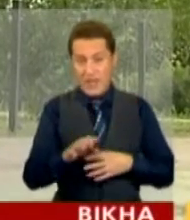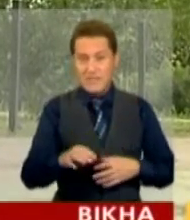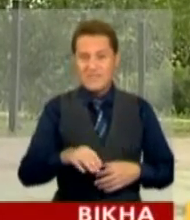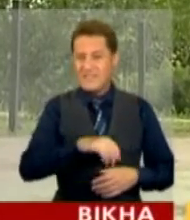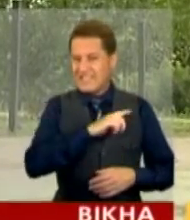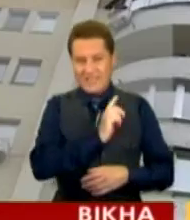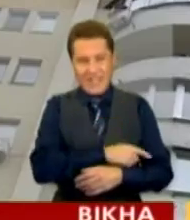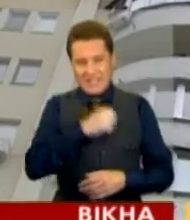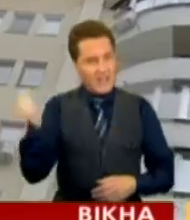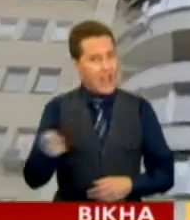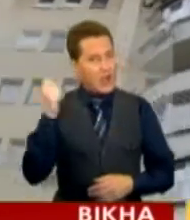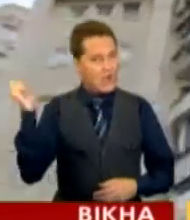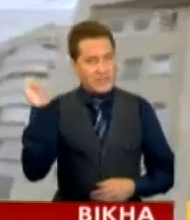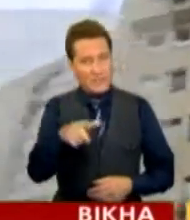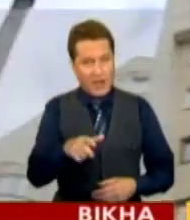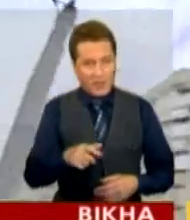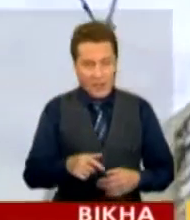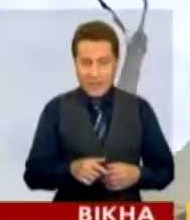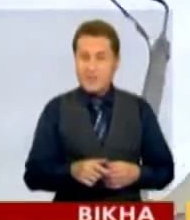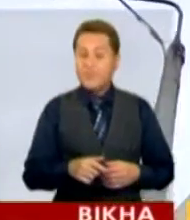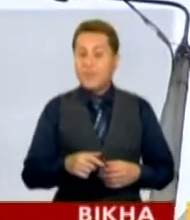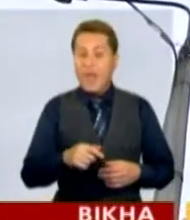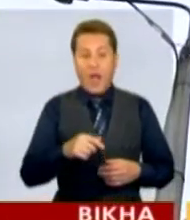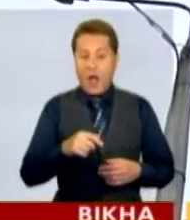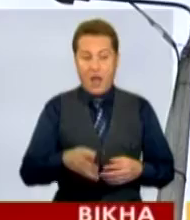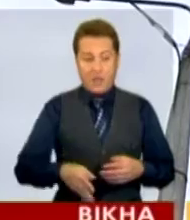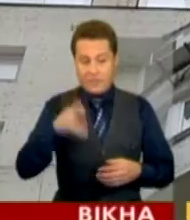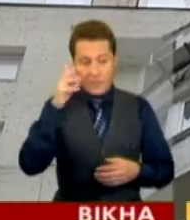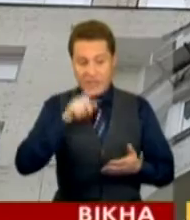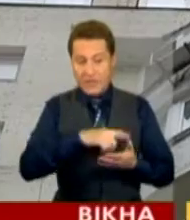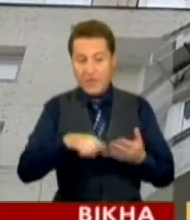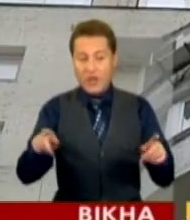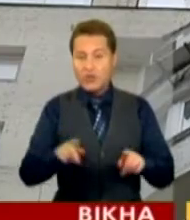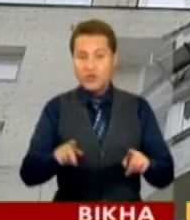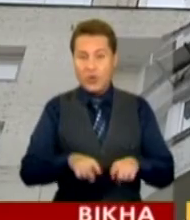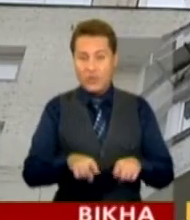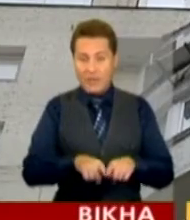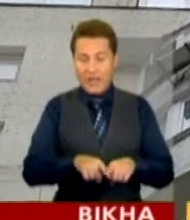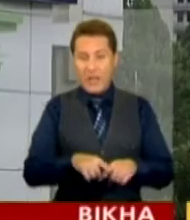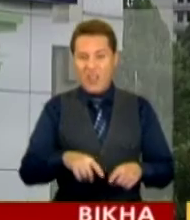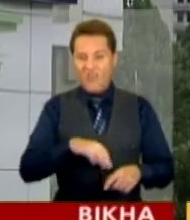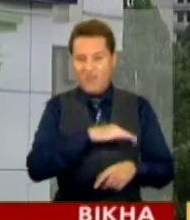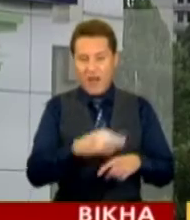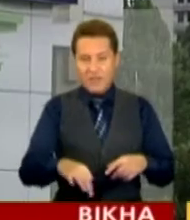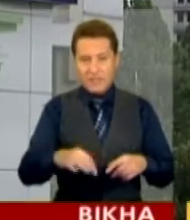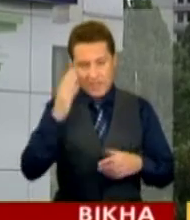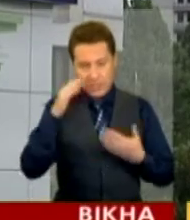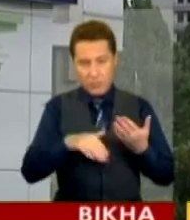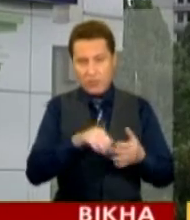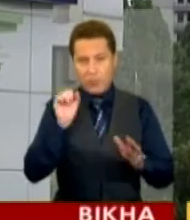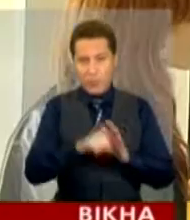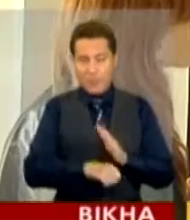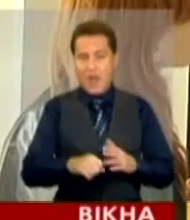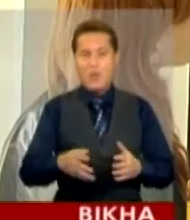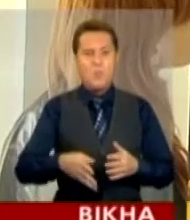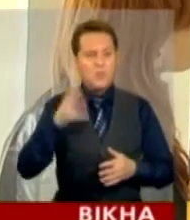сили розмахувалась. Втім, у самій багатоповерхівці не вірять, що у такий варварський спосіб кошеня вбивали саме тутешні жителі. Адже будинок